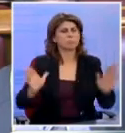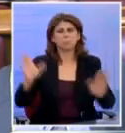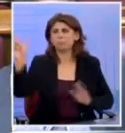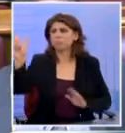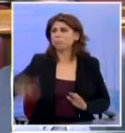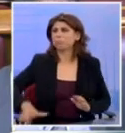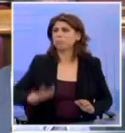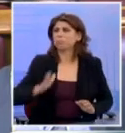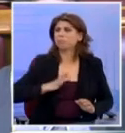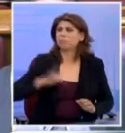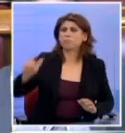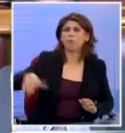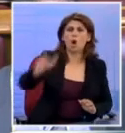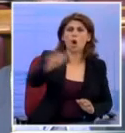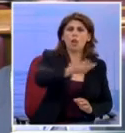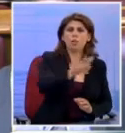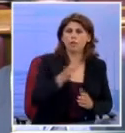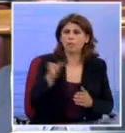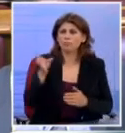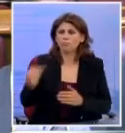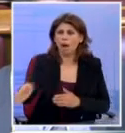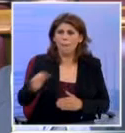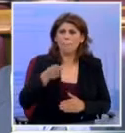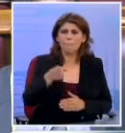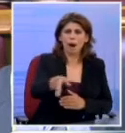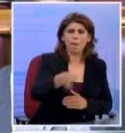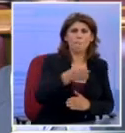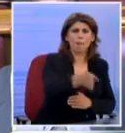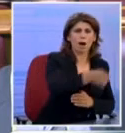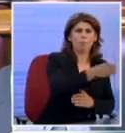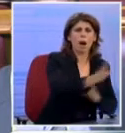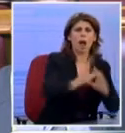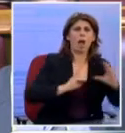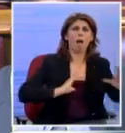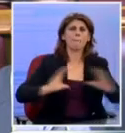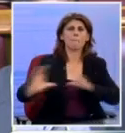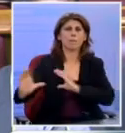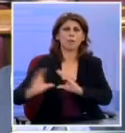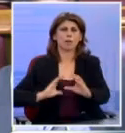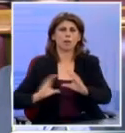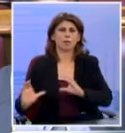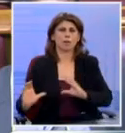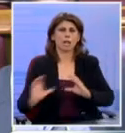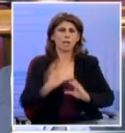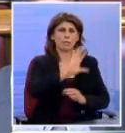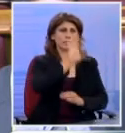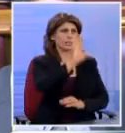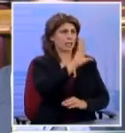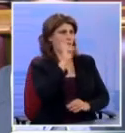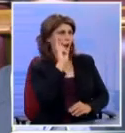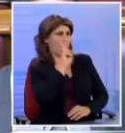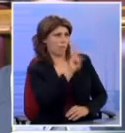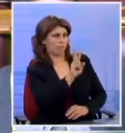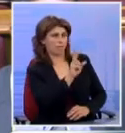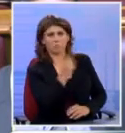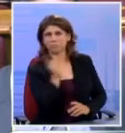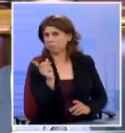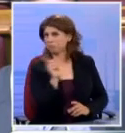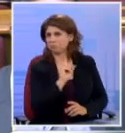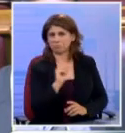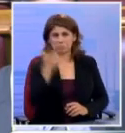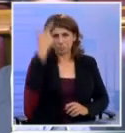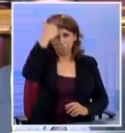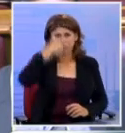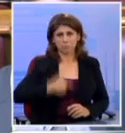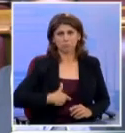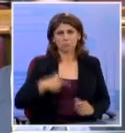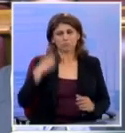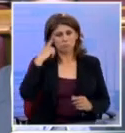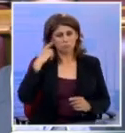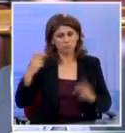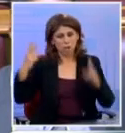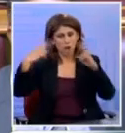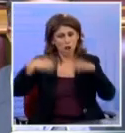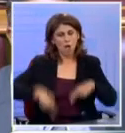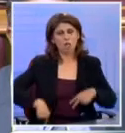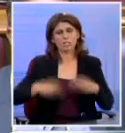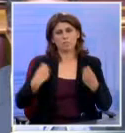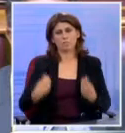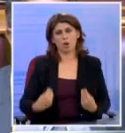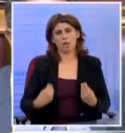πολίτη, μπορούμε πραγματικά να επικοινωνούμε μαζί του και ξέρουν πολύ καλά εμάς.